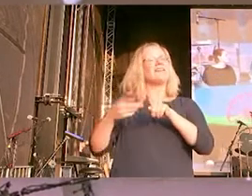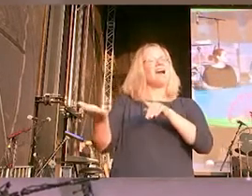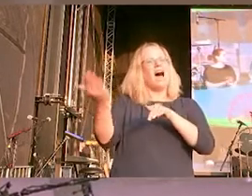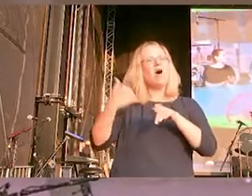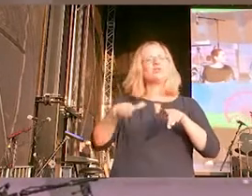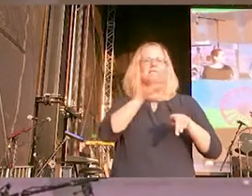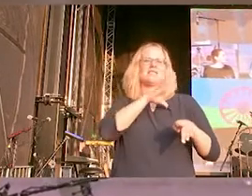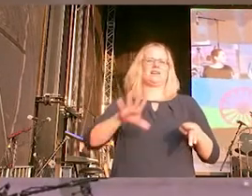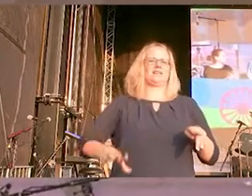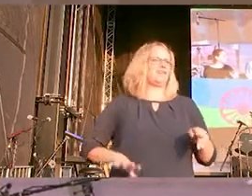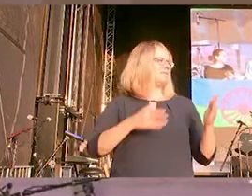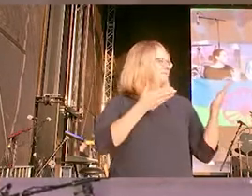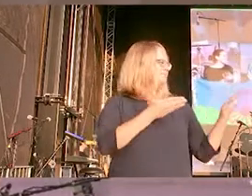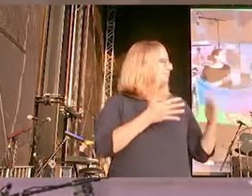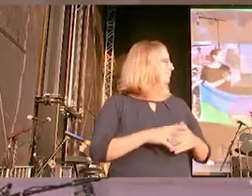Sachsen.